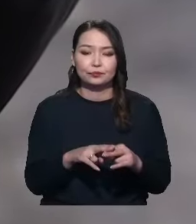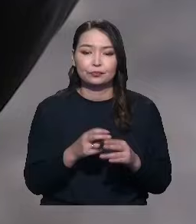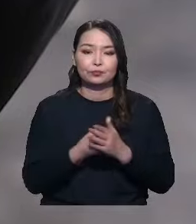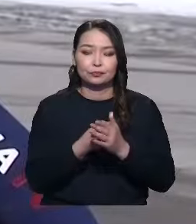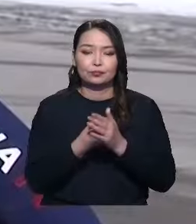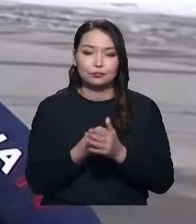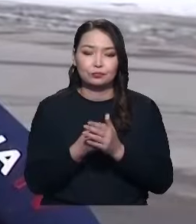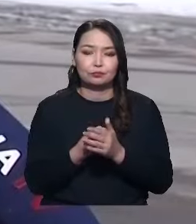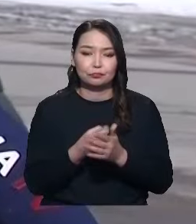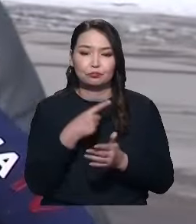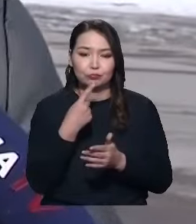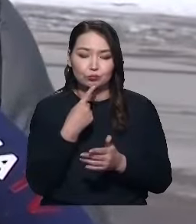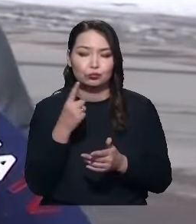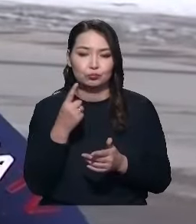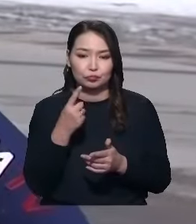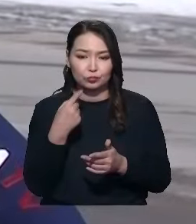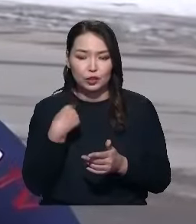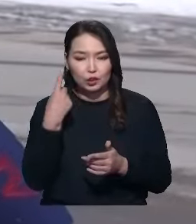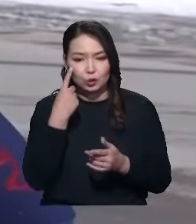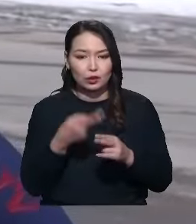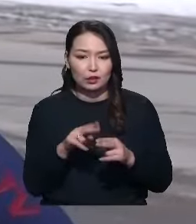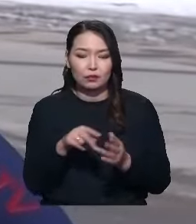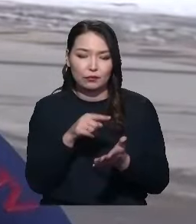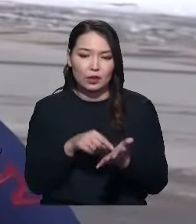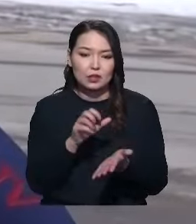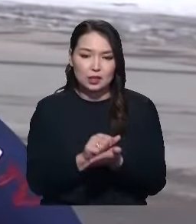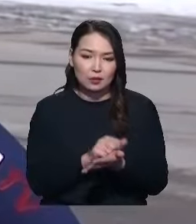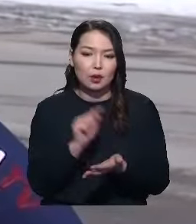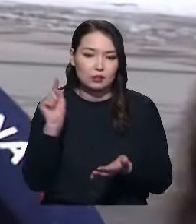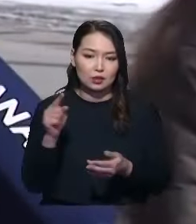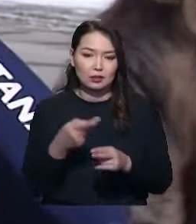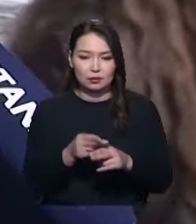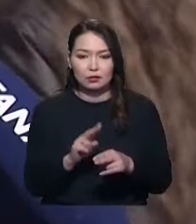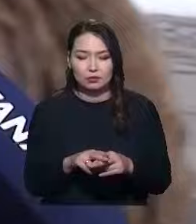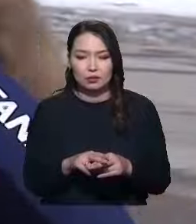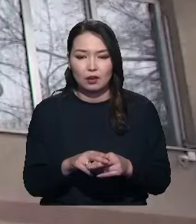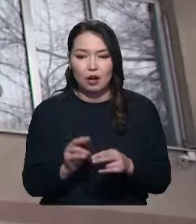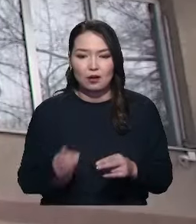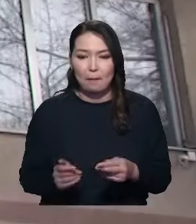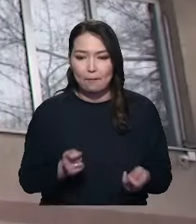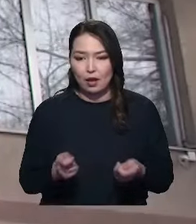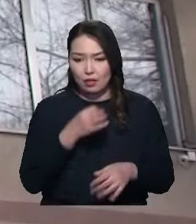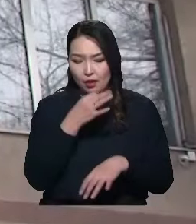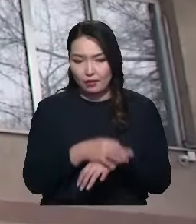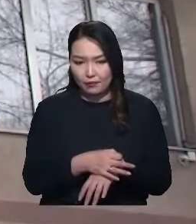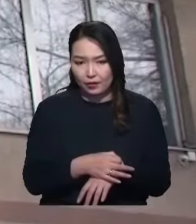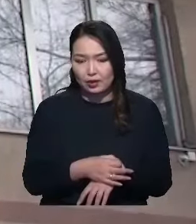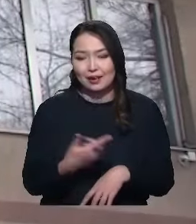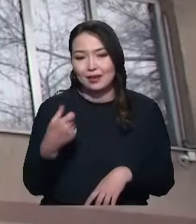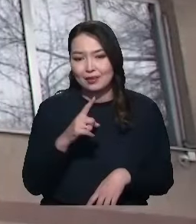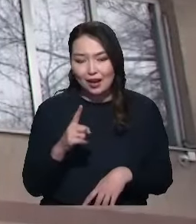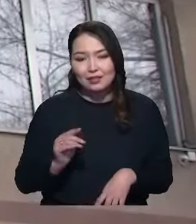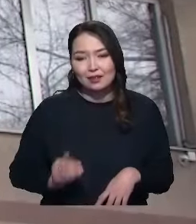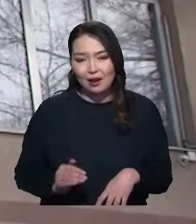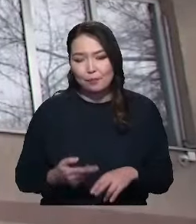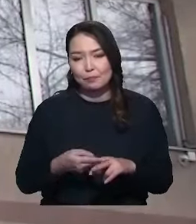еще не решен. Я так думаю, что этим вопросом должна заниматься соответствующая компания. В газовой же компании наличие